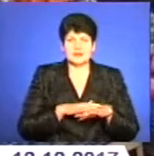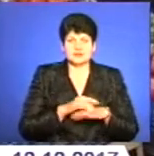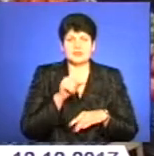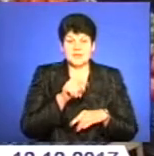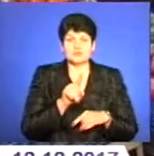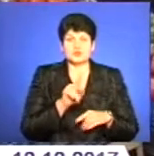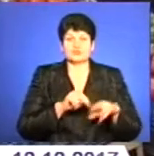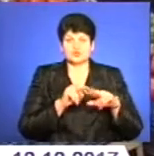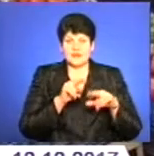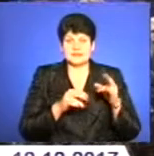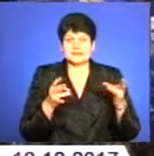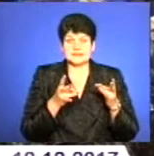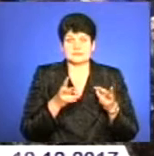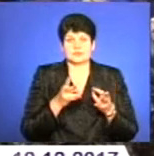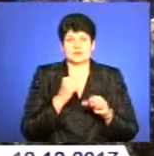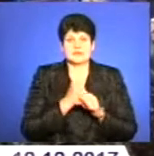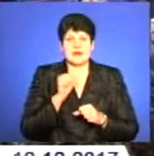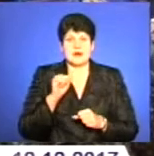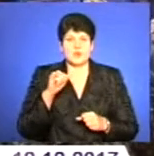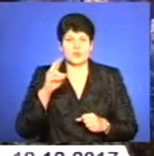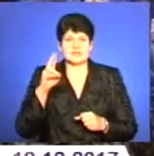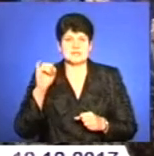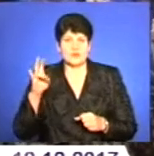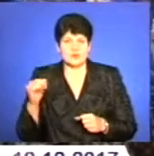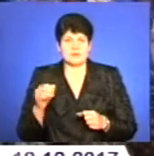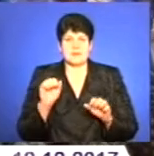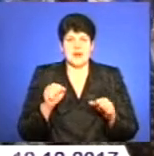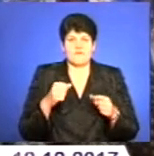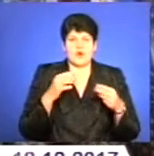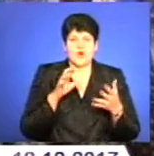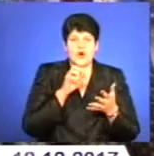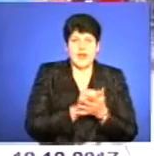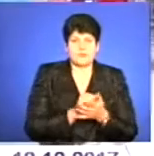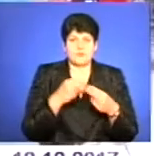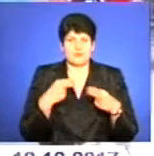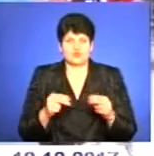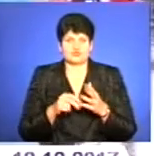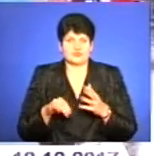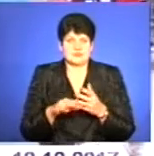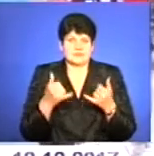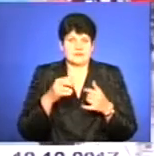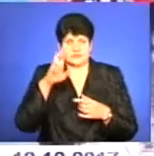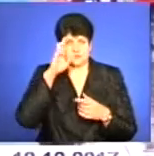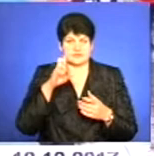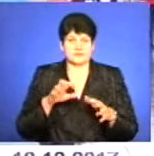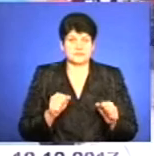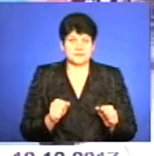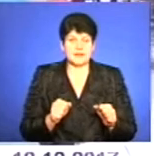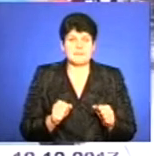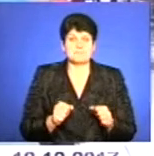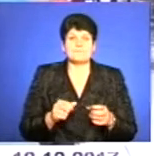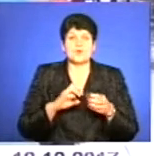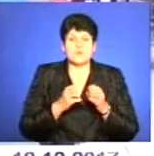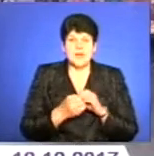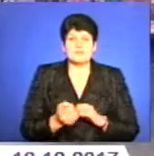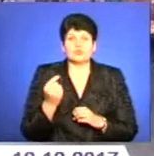щось будувати, має відбутися аукціон на право оренди чи продажу землі, адже наразі вона у комунальній власності. Біда підприємців у тому,